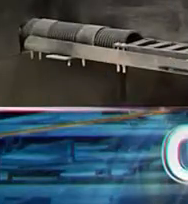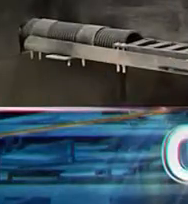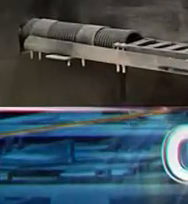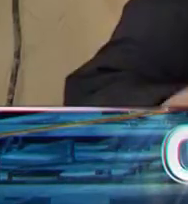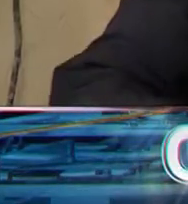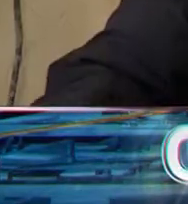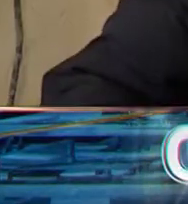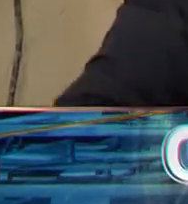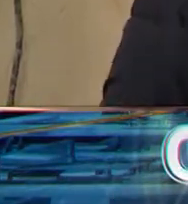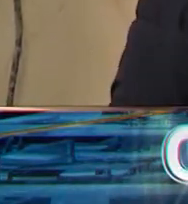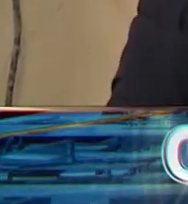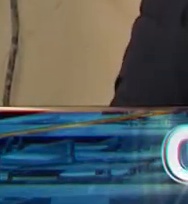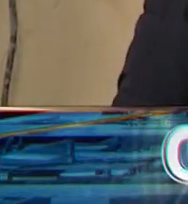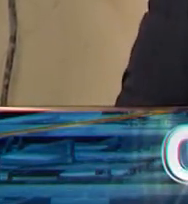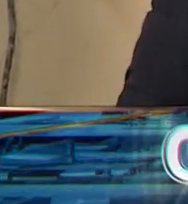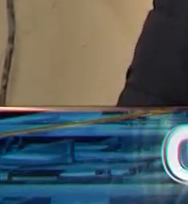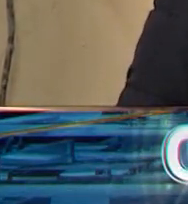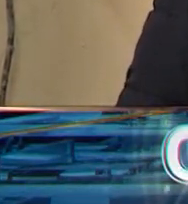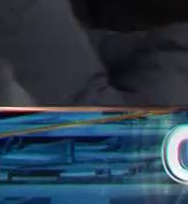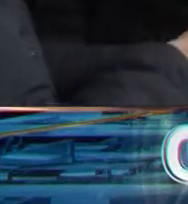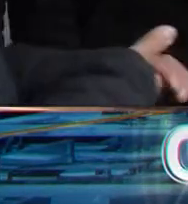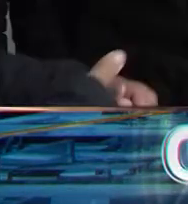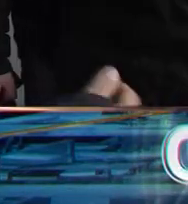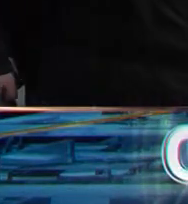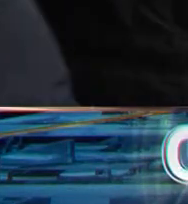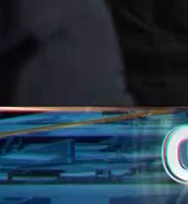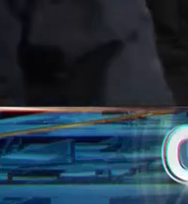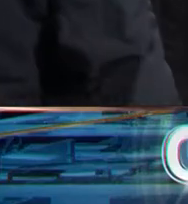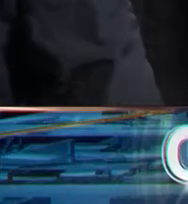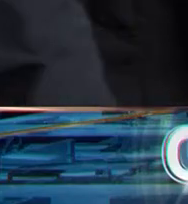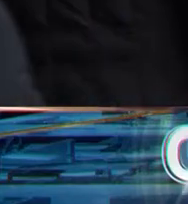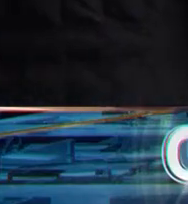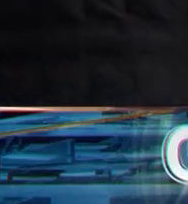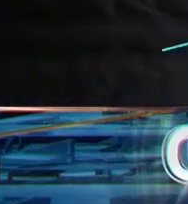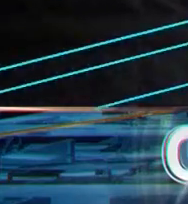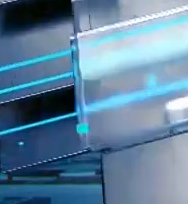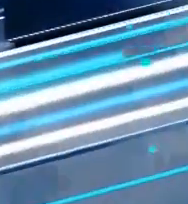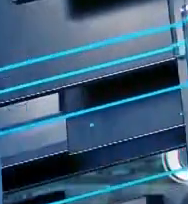Качество и безопасность. В Талдыкургане налажен выпуск надежных конструкций для детских площадок.